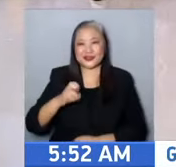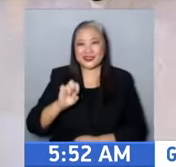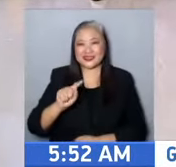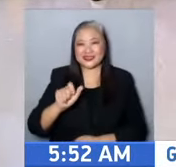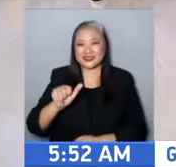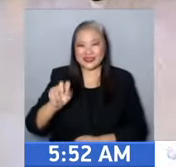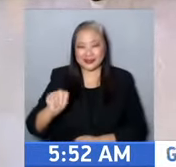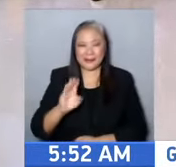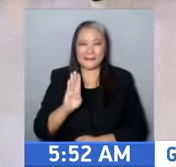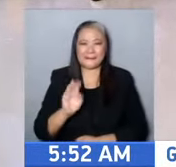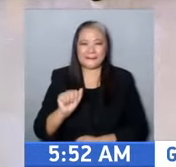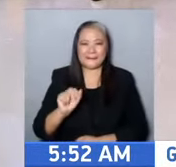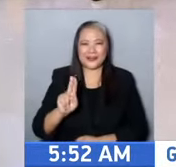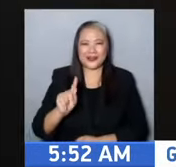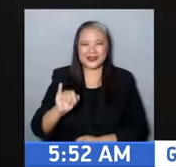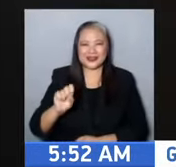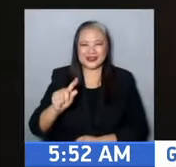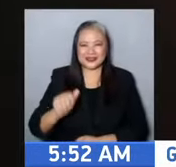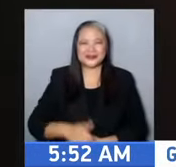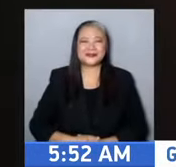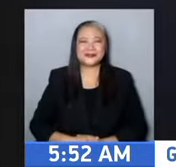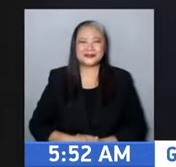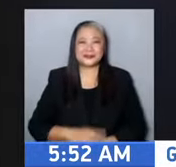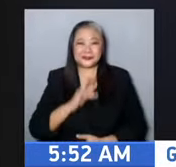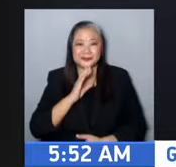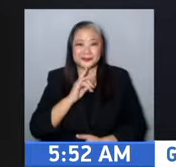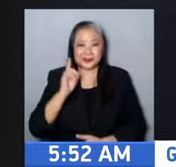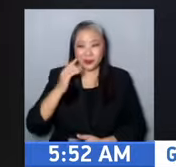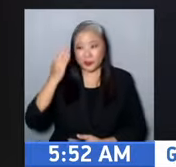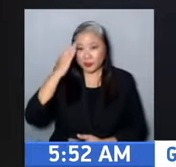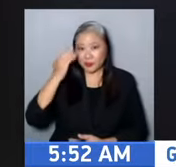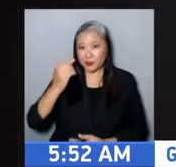Bautista. Kilala mo ba kung sino ako? Mr. Eric.